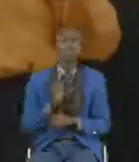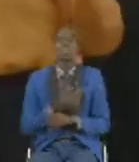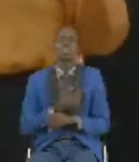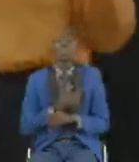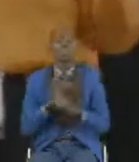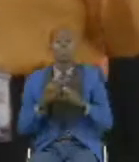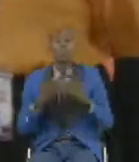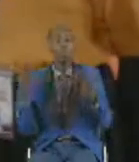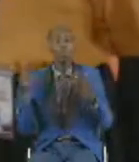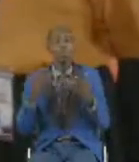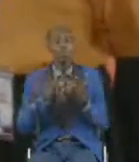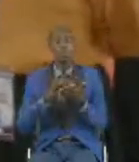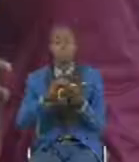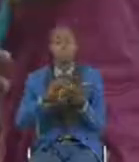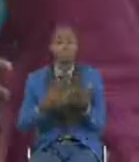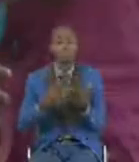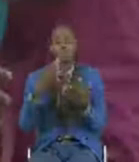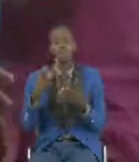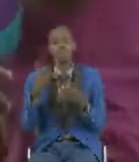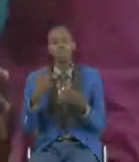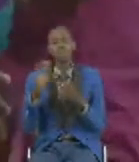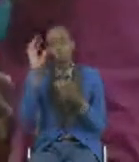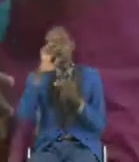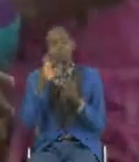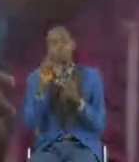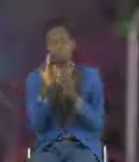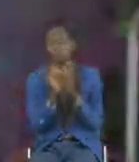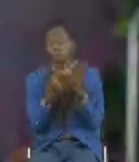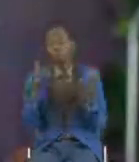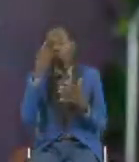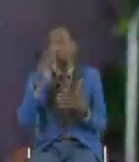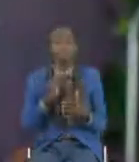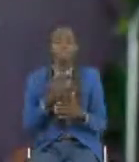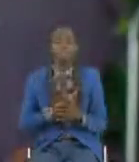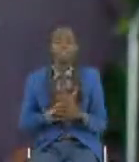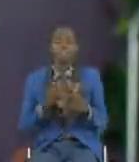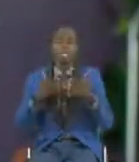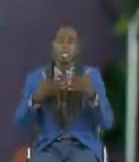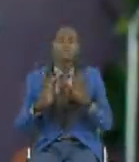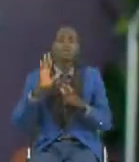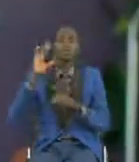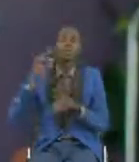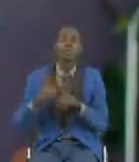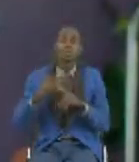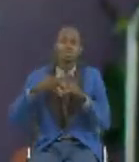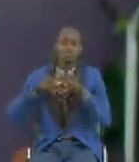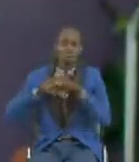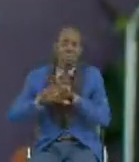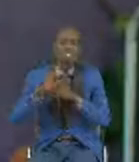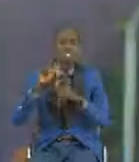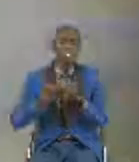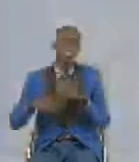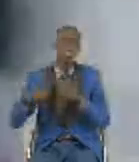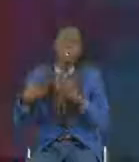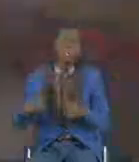Ouvre les pages des Écritures pour nous. Que ta parole pénètre chaque cœur,